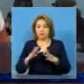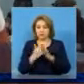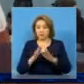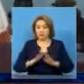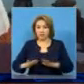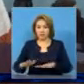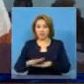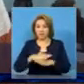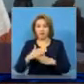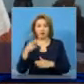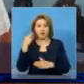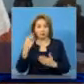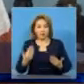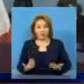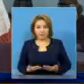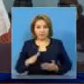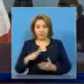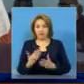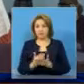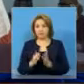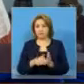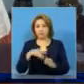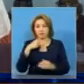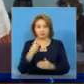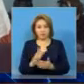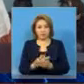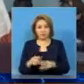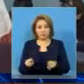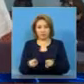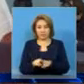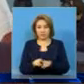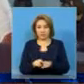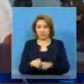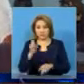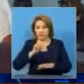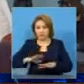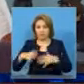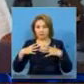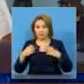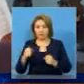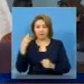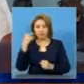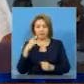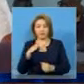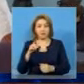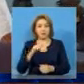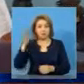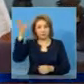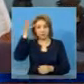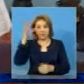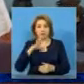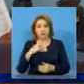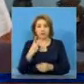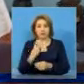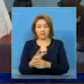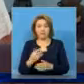халықтың сапалы өмір сүруіне бағытталған қадамдар айқын көрсетілген. Әсіресе халық денсаулығы, сапалы әрі қолжетімді білім алу жағы